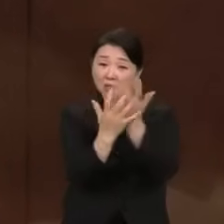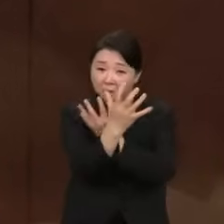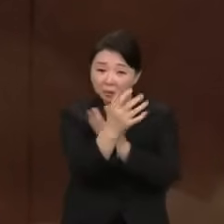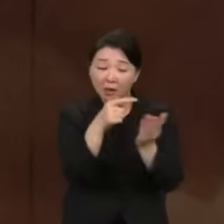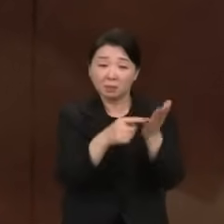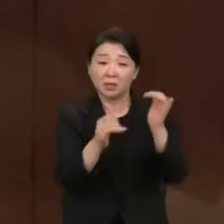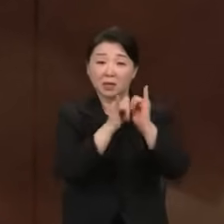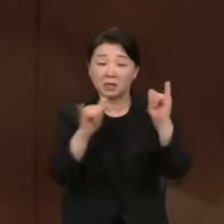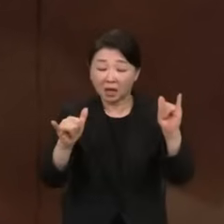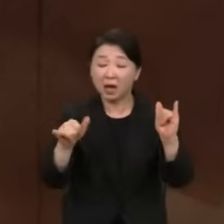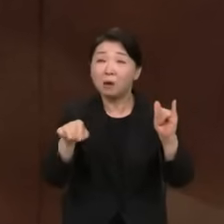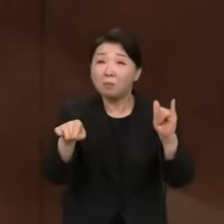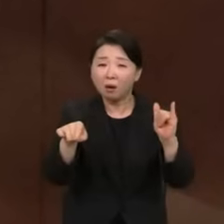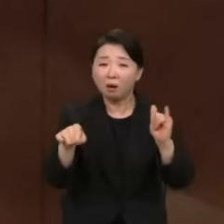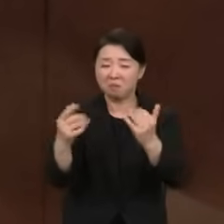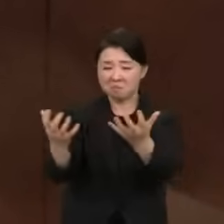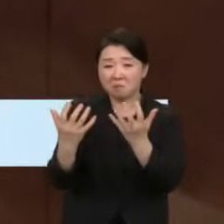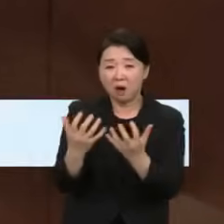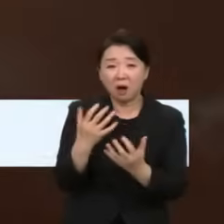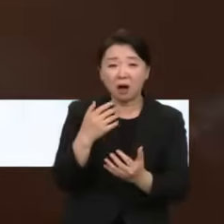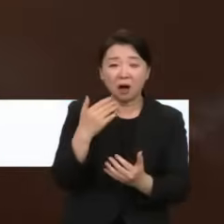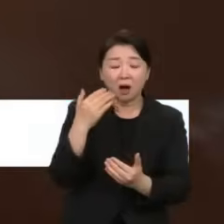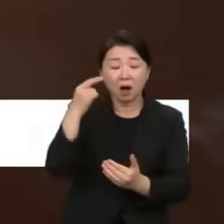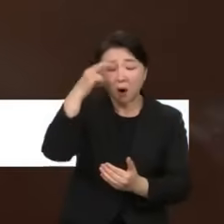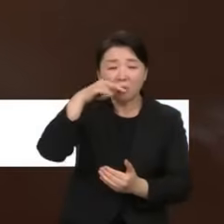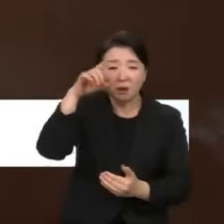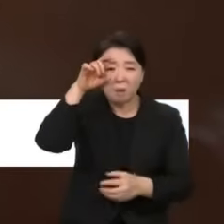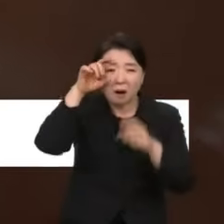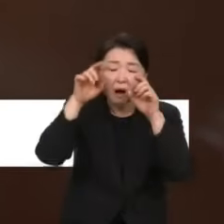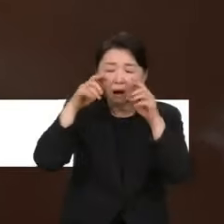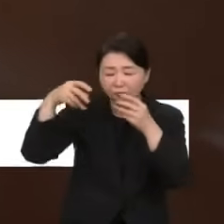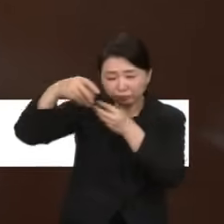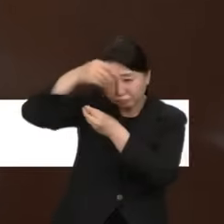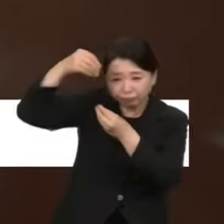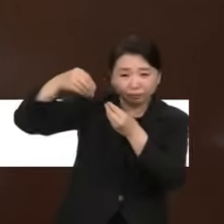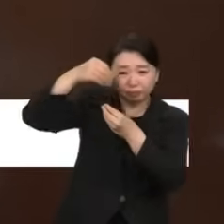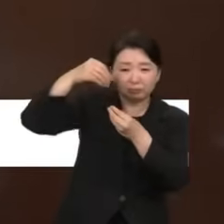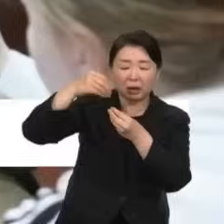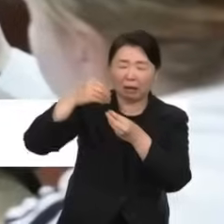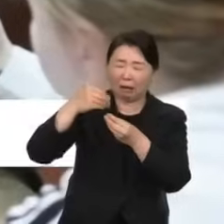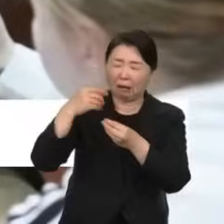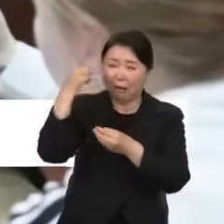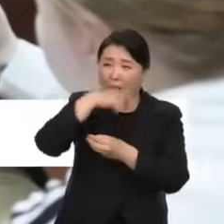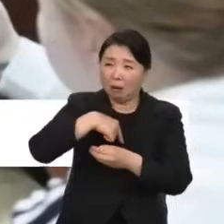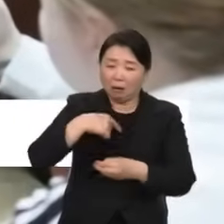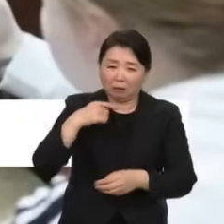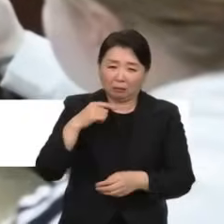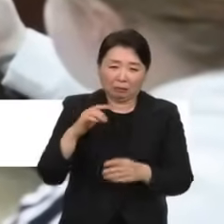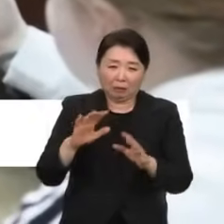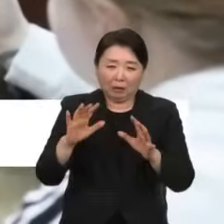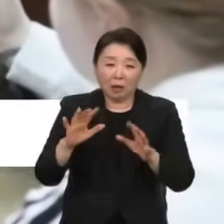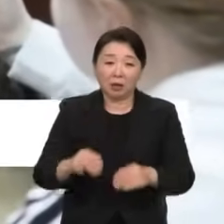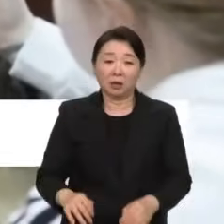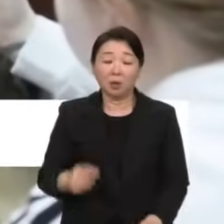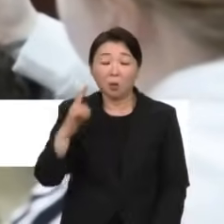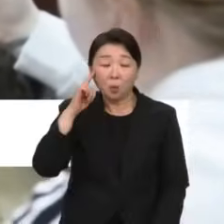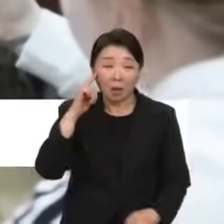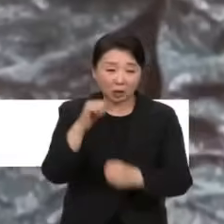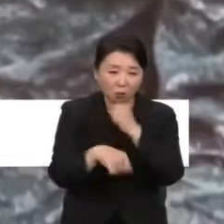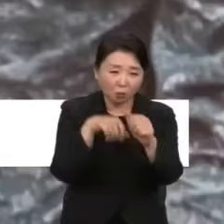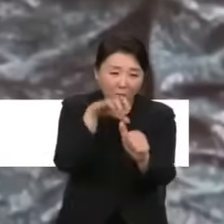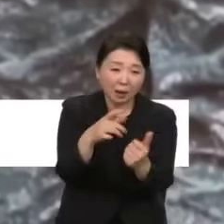드러냅니다 멍투성이가 얼굴을 붕대로 감싼 채 만신창이가 된 모습입니다 마치 우리의 갇힌 동물처럼